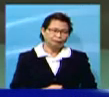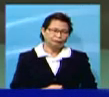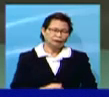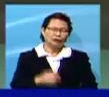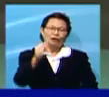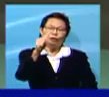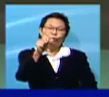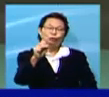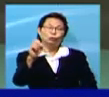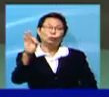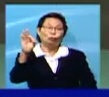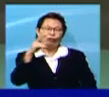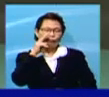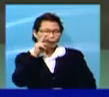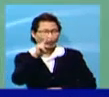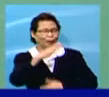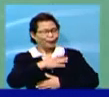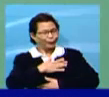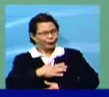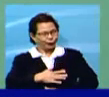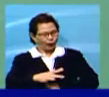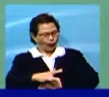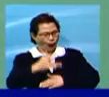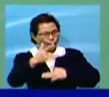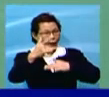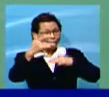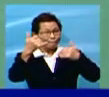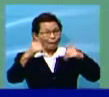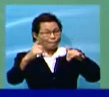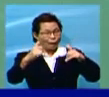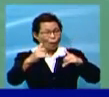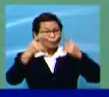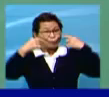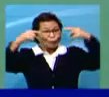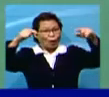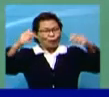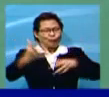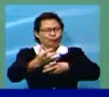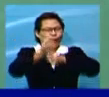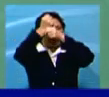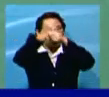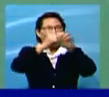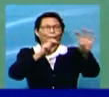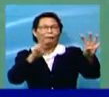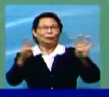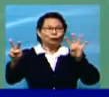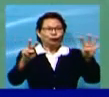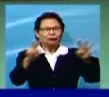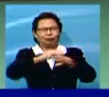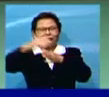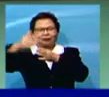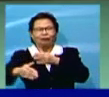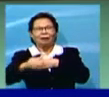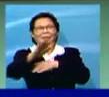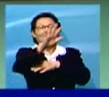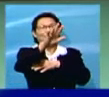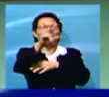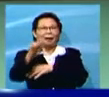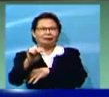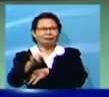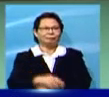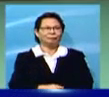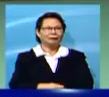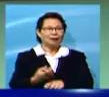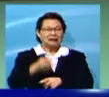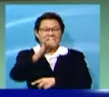Sofi yang kelihatan tenang di awal permainan bermula cemerlang dengan mendahului perlawanan 4-2 selepas tamat 5 ends.